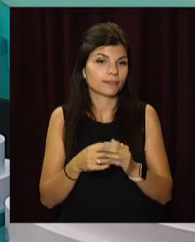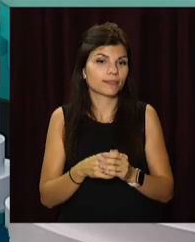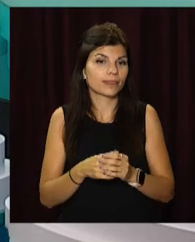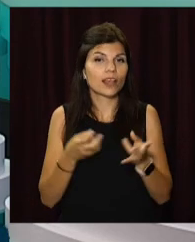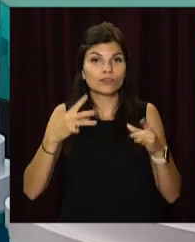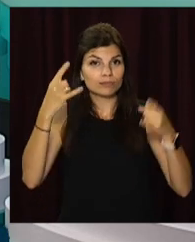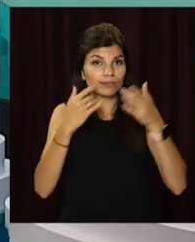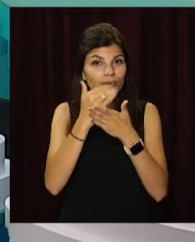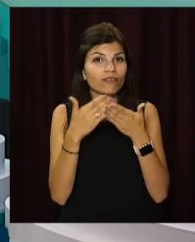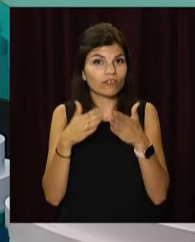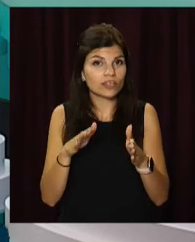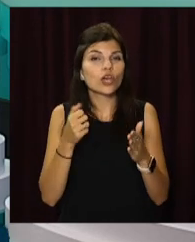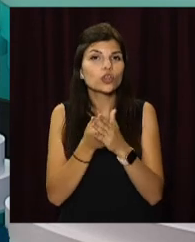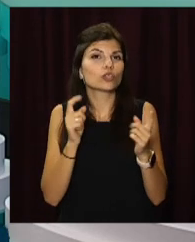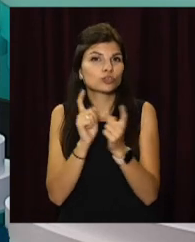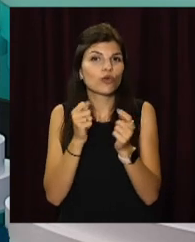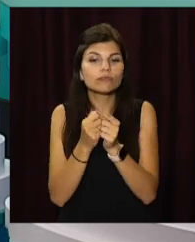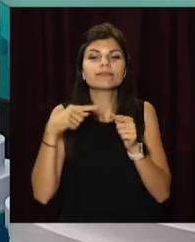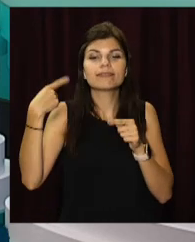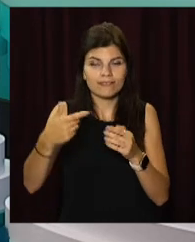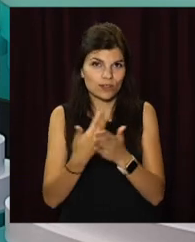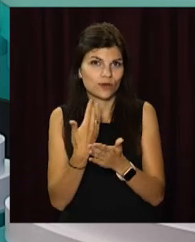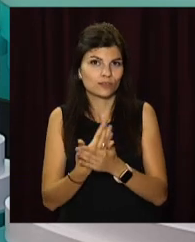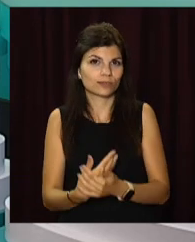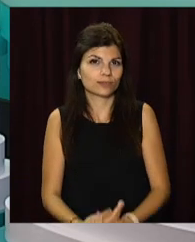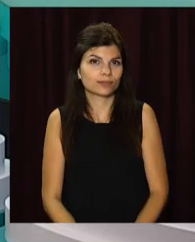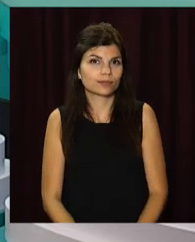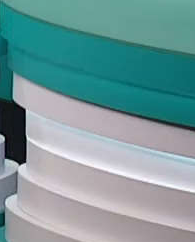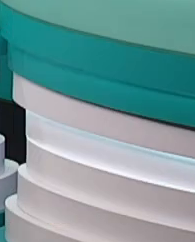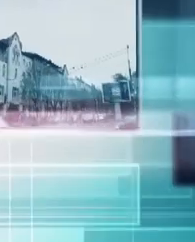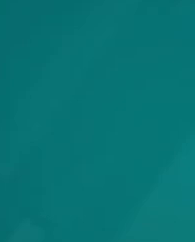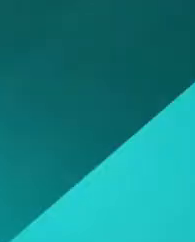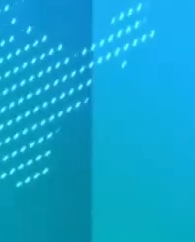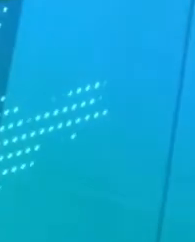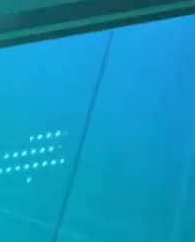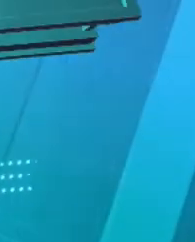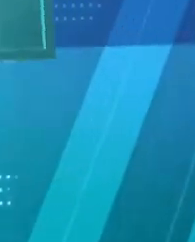Залишайтесь відкритим і до зустрічі у випуску новин.